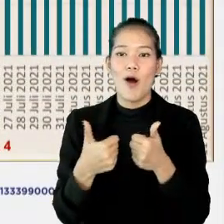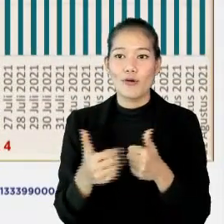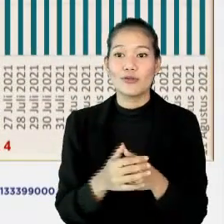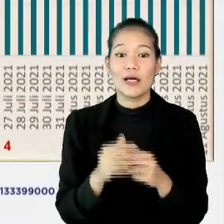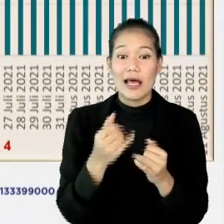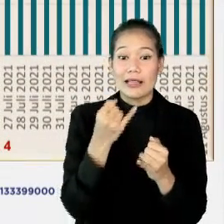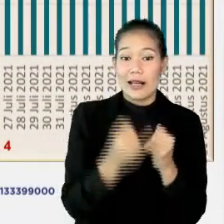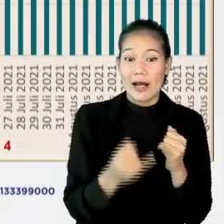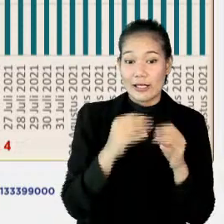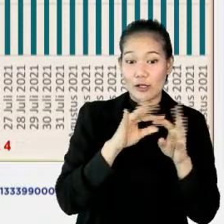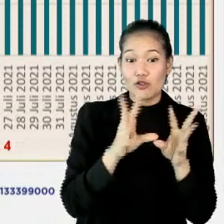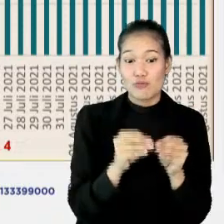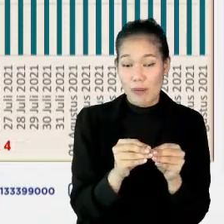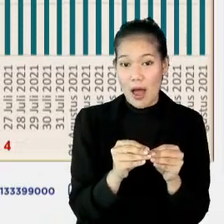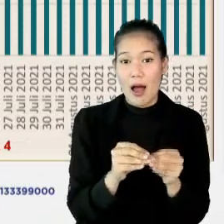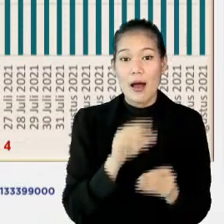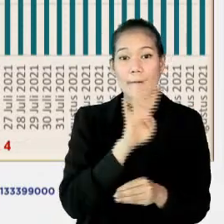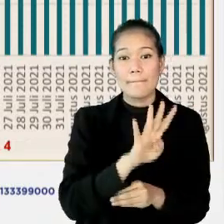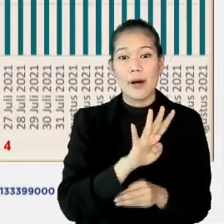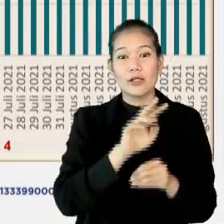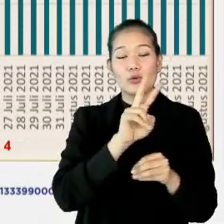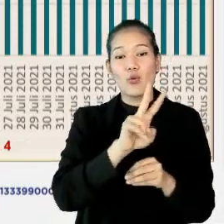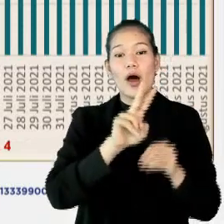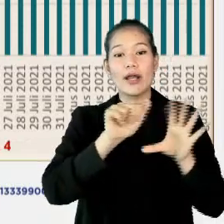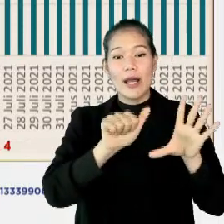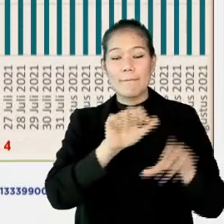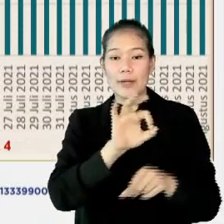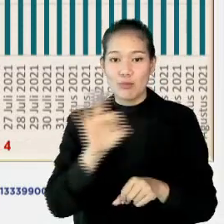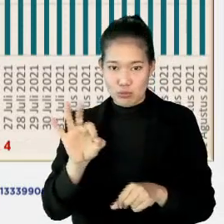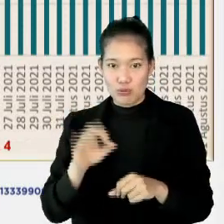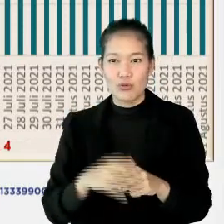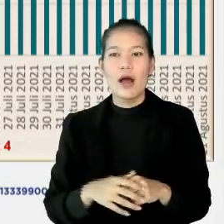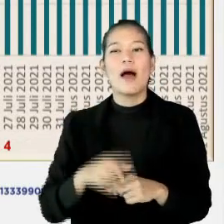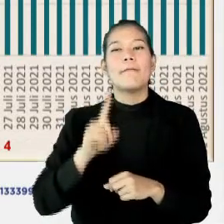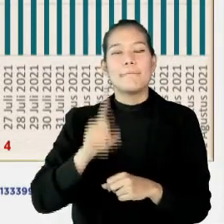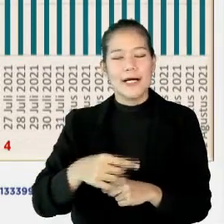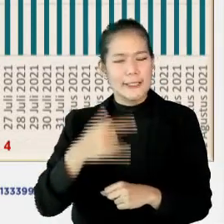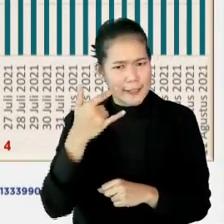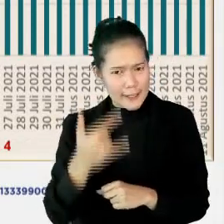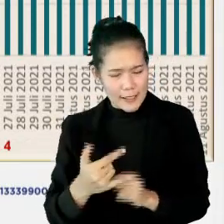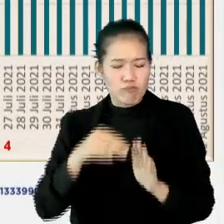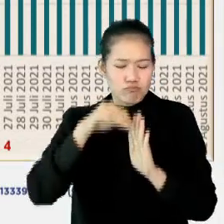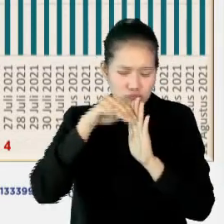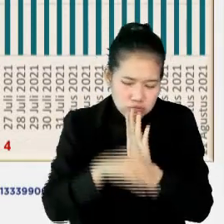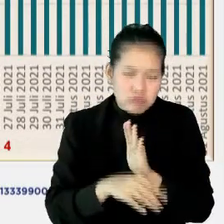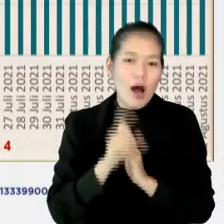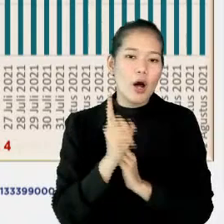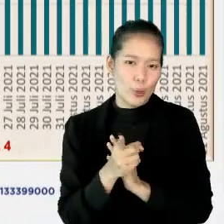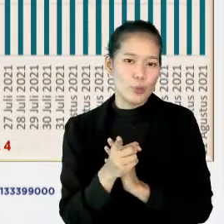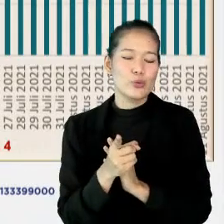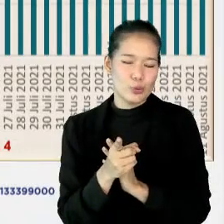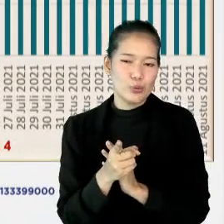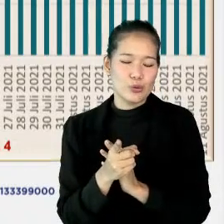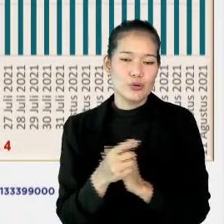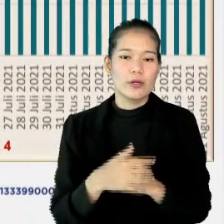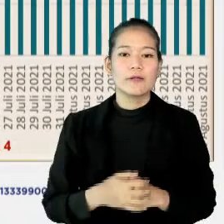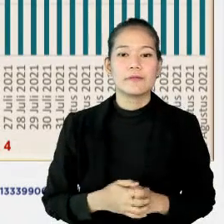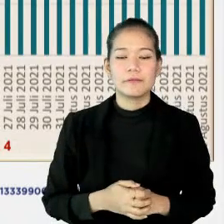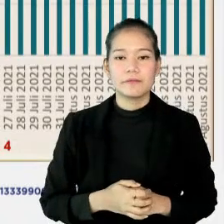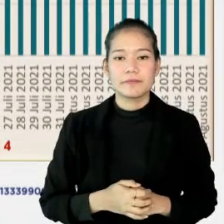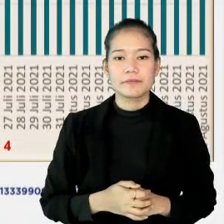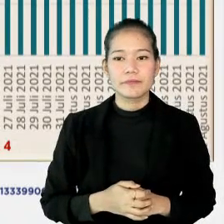jumlah kasus aktif kita di angka 426.000. Masih tetap harus ditekan, tetap harus ditekan jumlah kasus